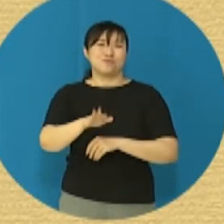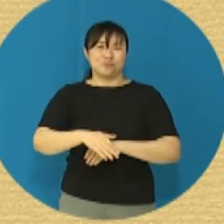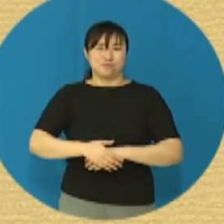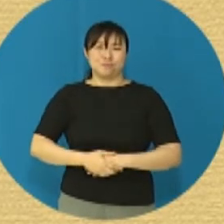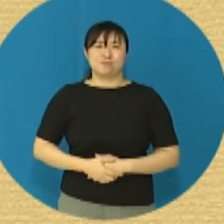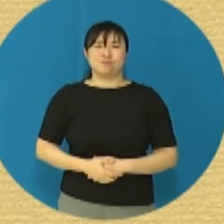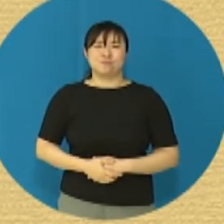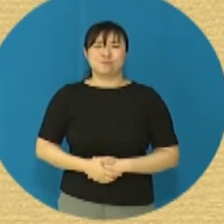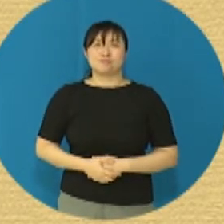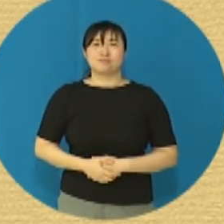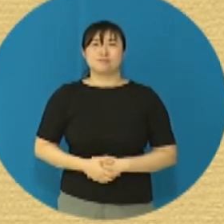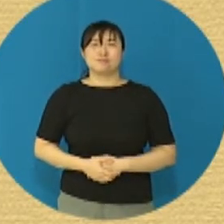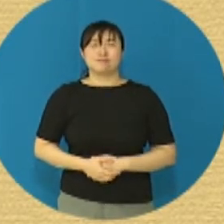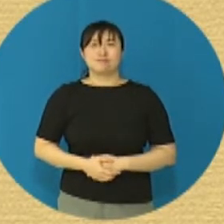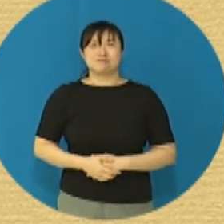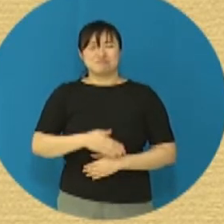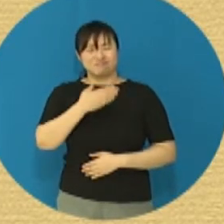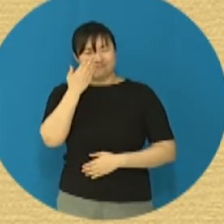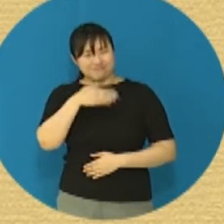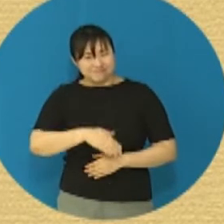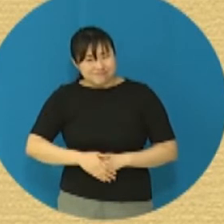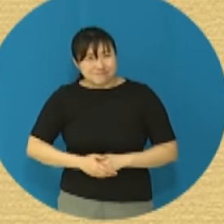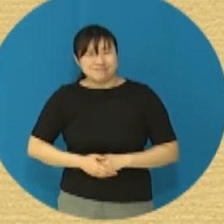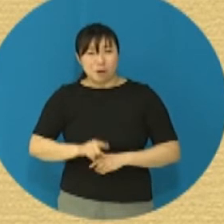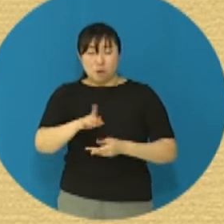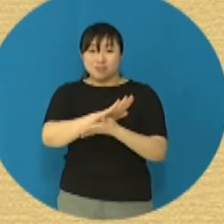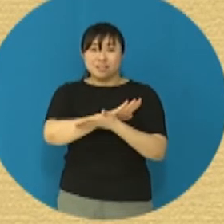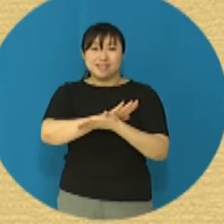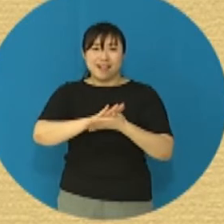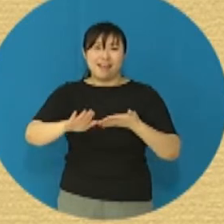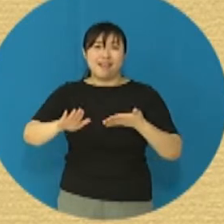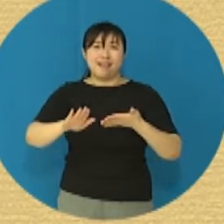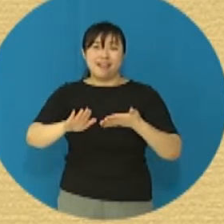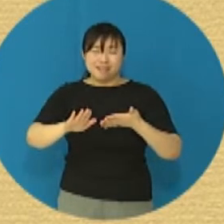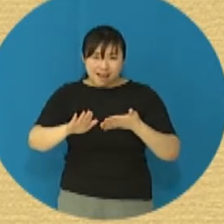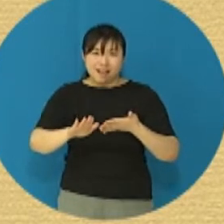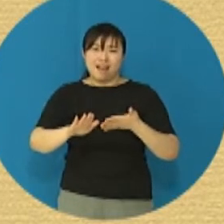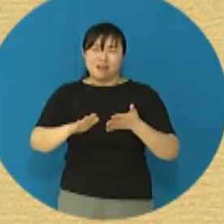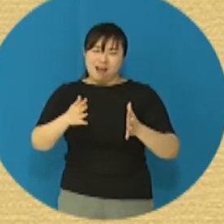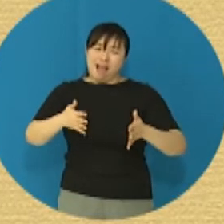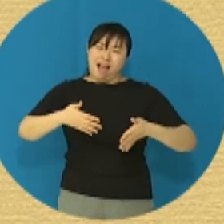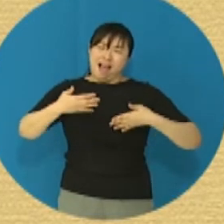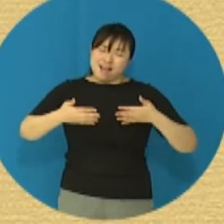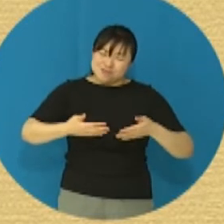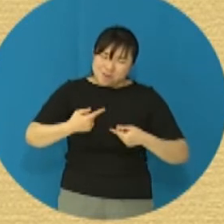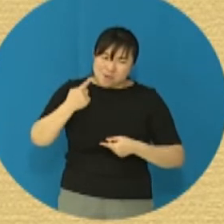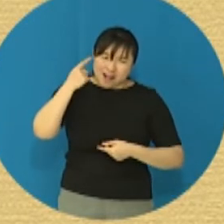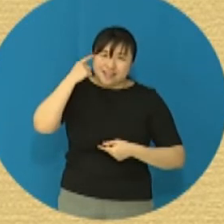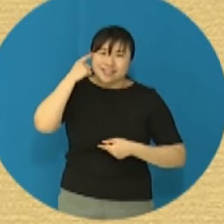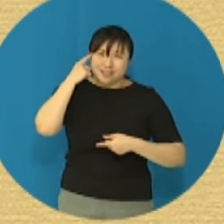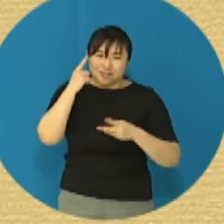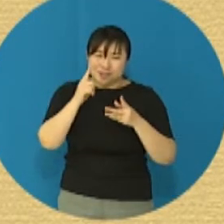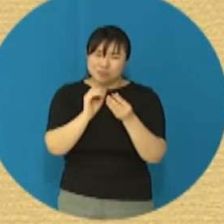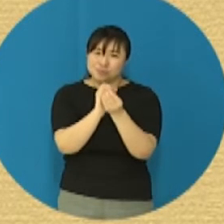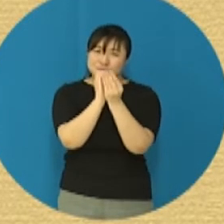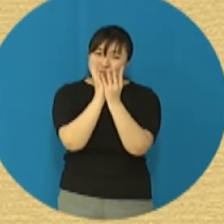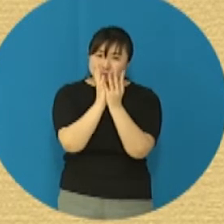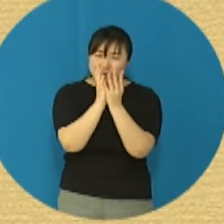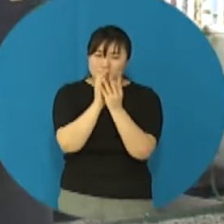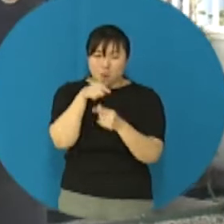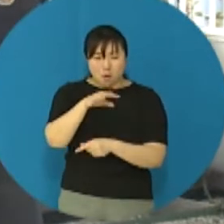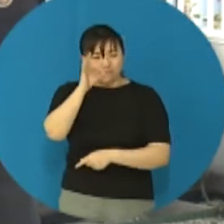花になるんですね。この綺麗な春を感じるチューリップの鑑賞会